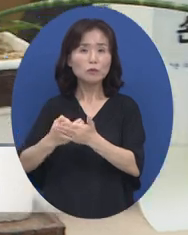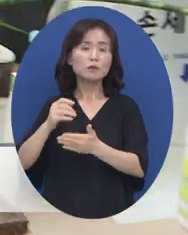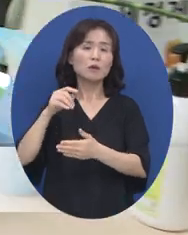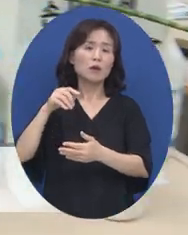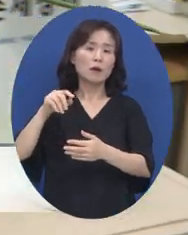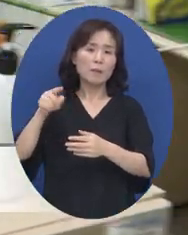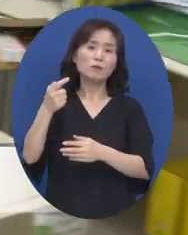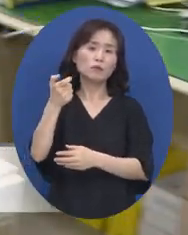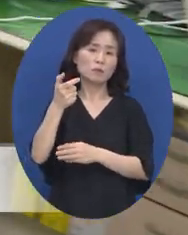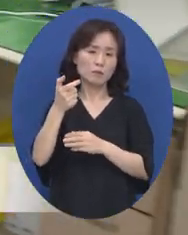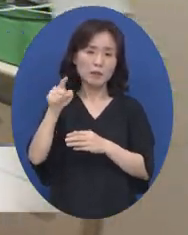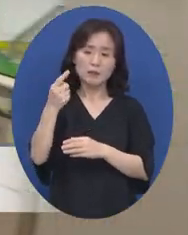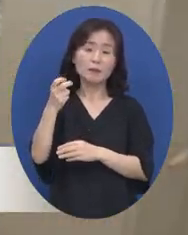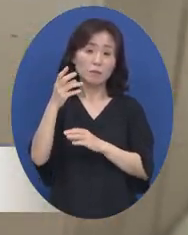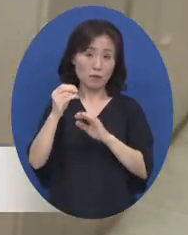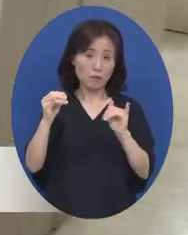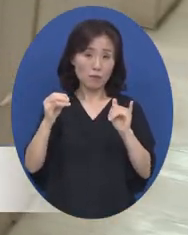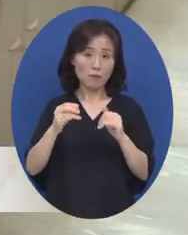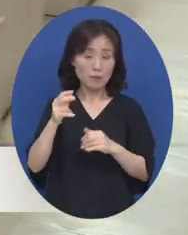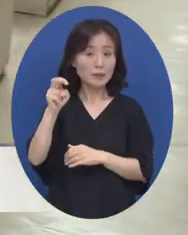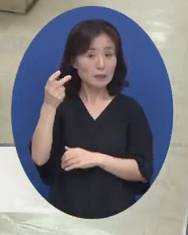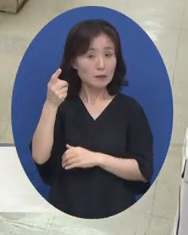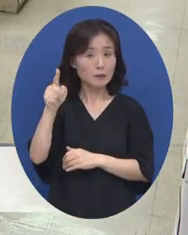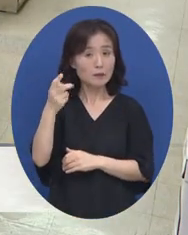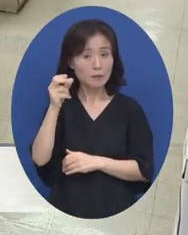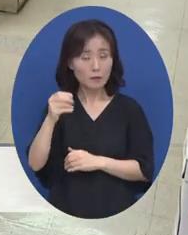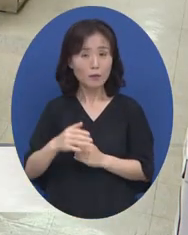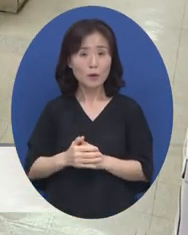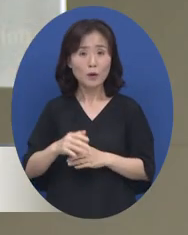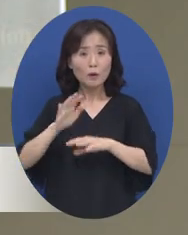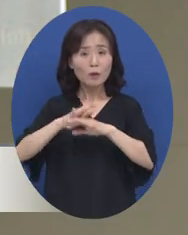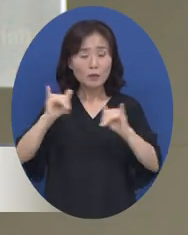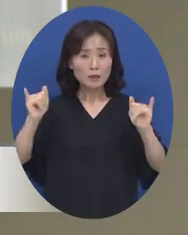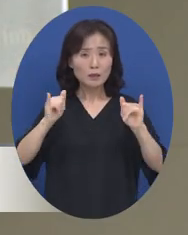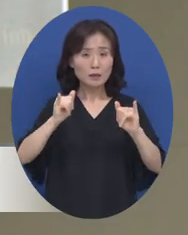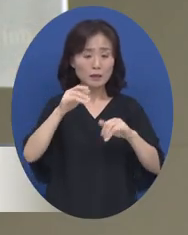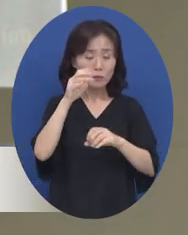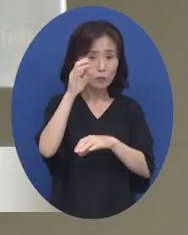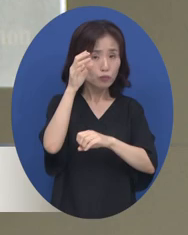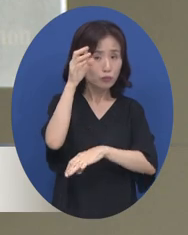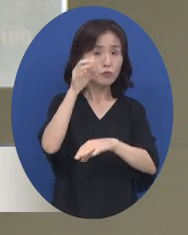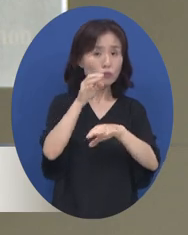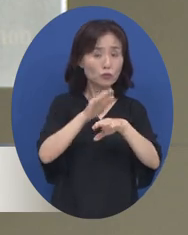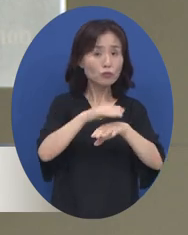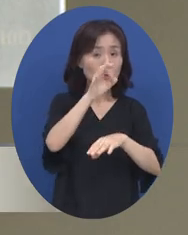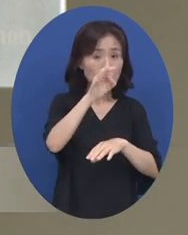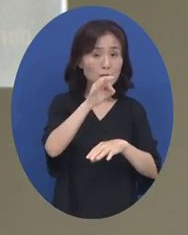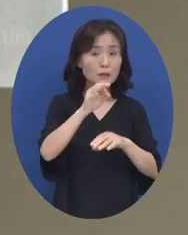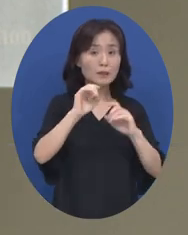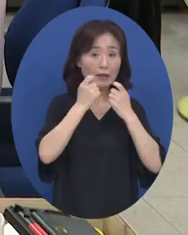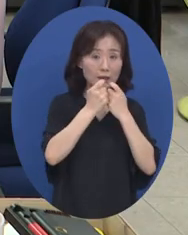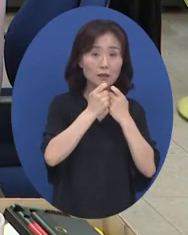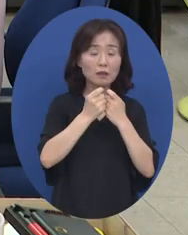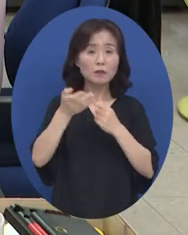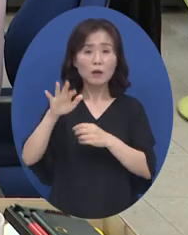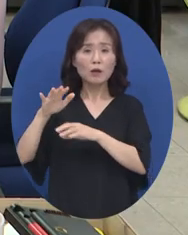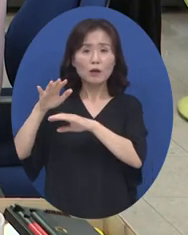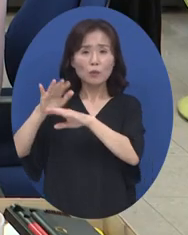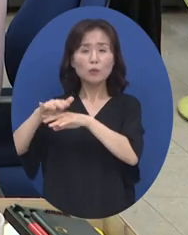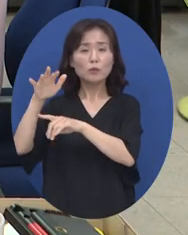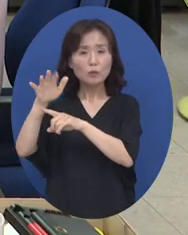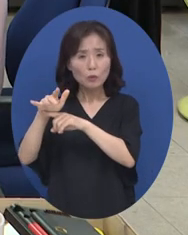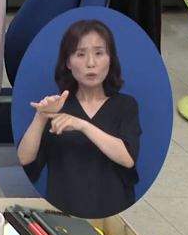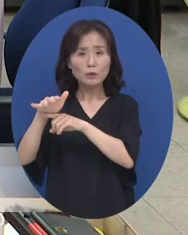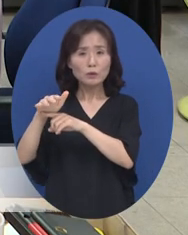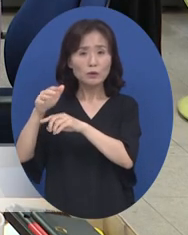더불어 농촌 기본소득 더 추진합니다 농민 기본소득 이 농민 개를 대상으로 한다면 농촌 기본소득 은 특정 지역을 대상으로 하는